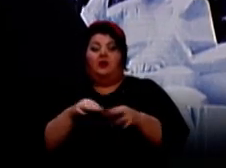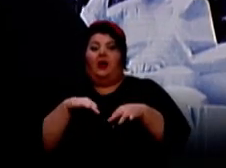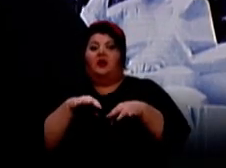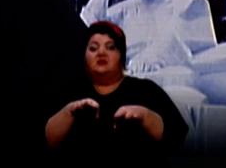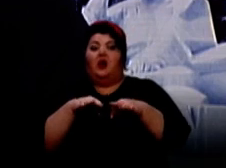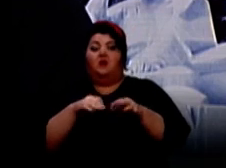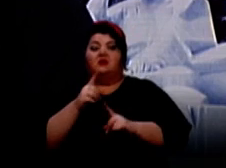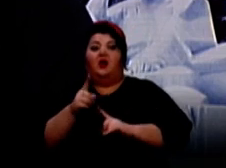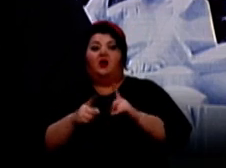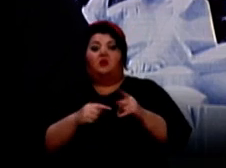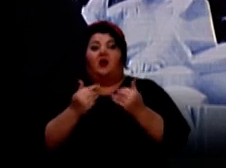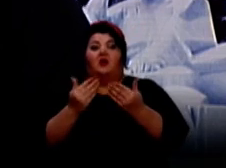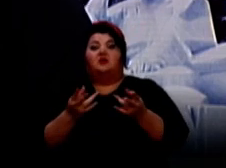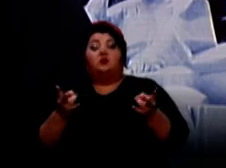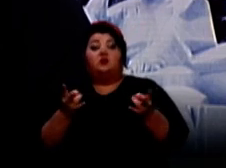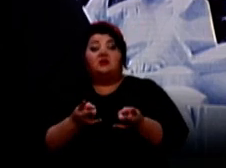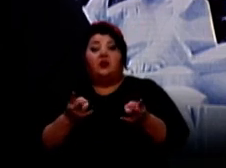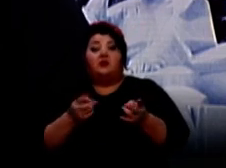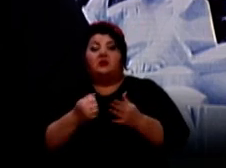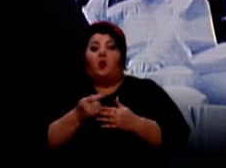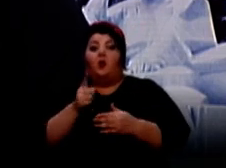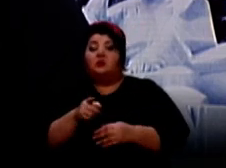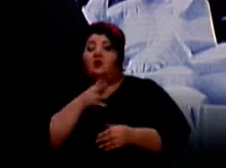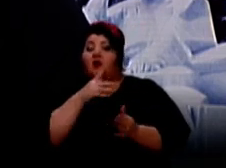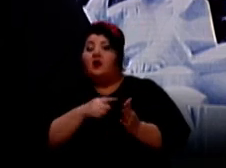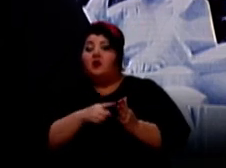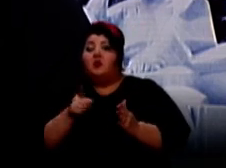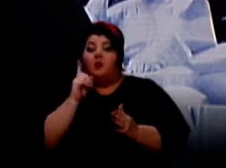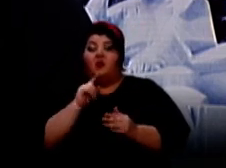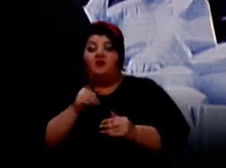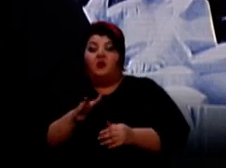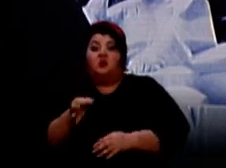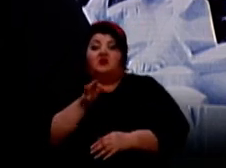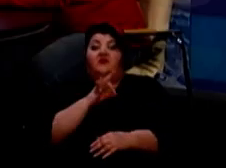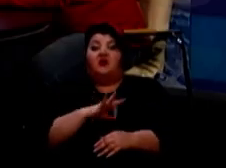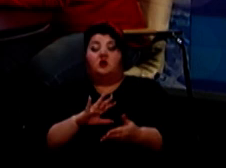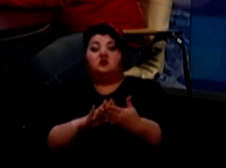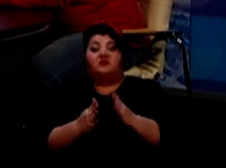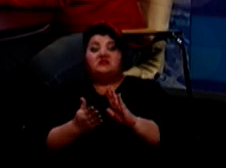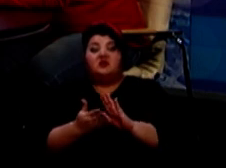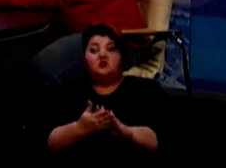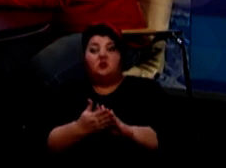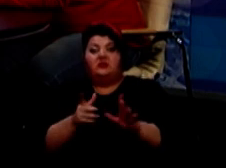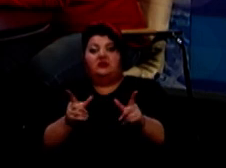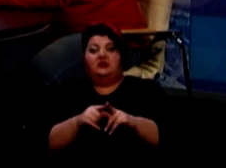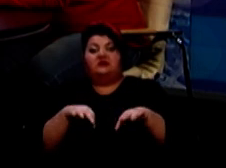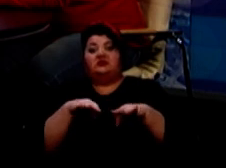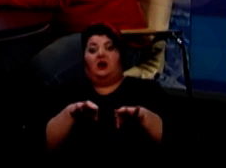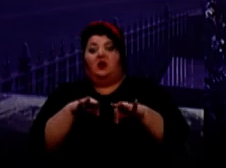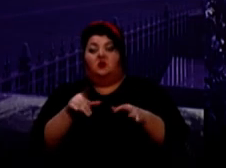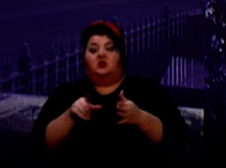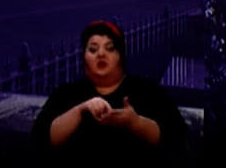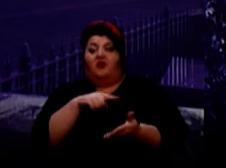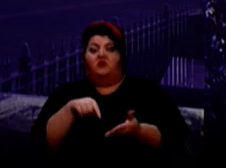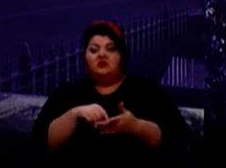вона їй потрібна. І до тих пір, поки ви будете використовувати ситуацію з транспортом в місті, це